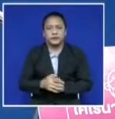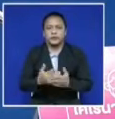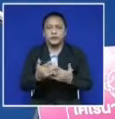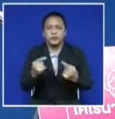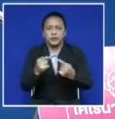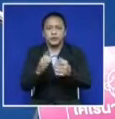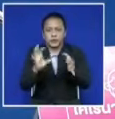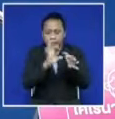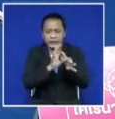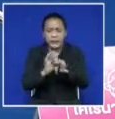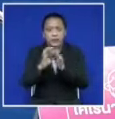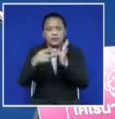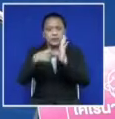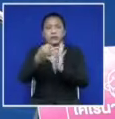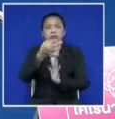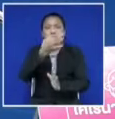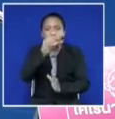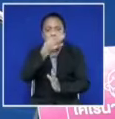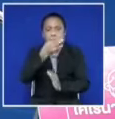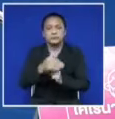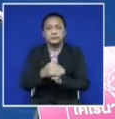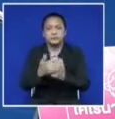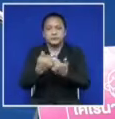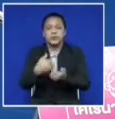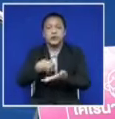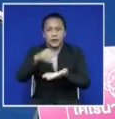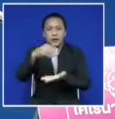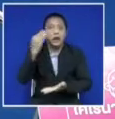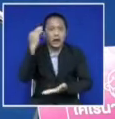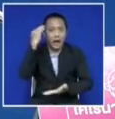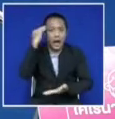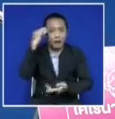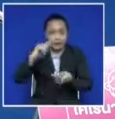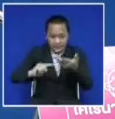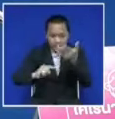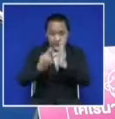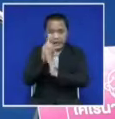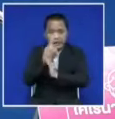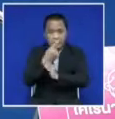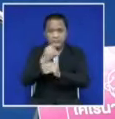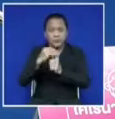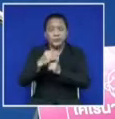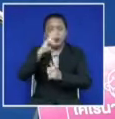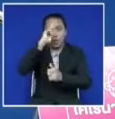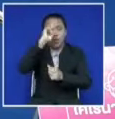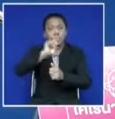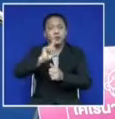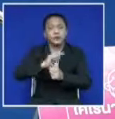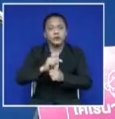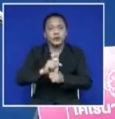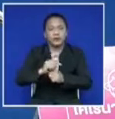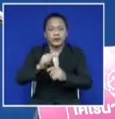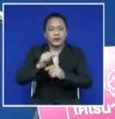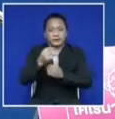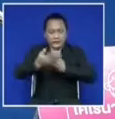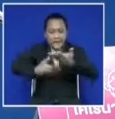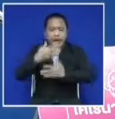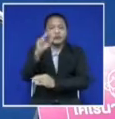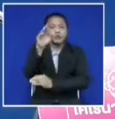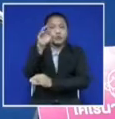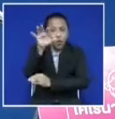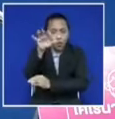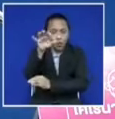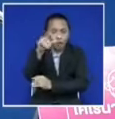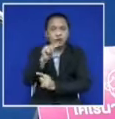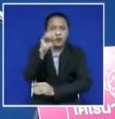ณีที่เกี่ยวข้องกับจังหวัดสมุทรสาครนะครับอย่างที่เราทราบว่าจุดเริ่มต้นของการระบาดอยู่ที่ตลาดกุ้งนะครับนะ